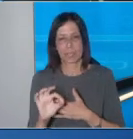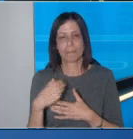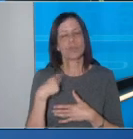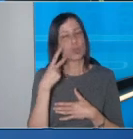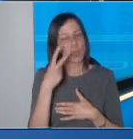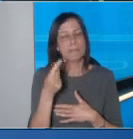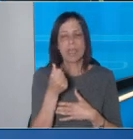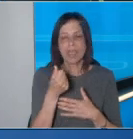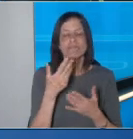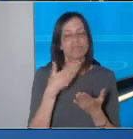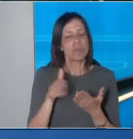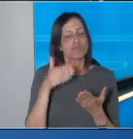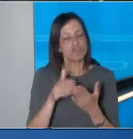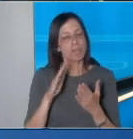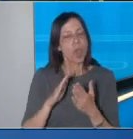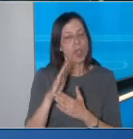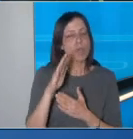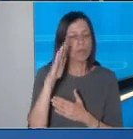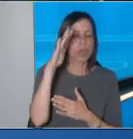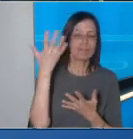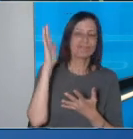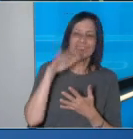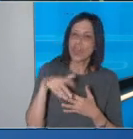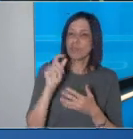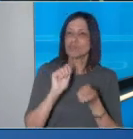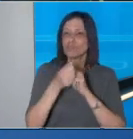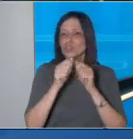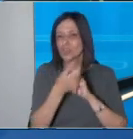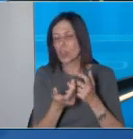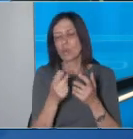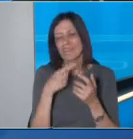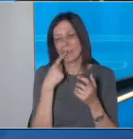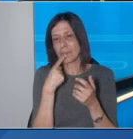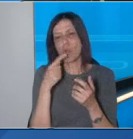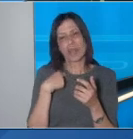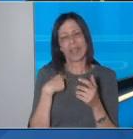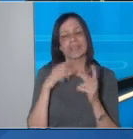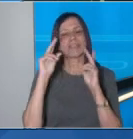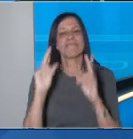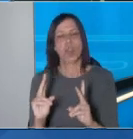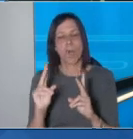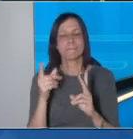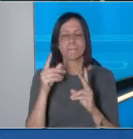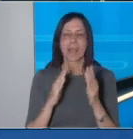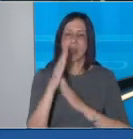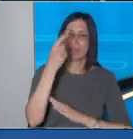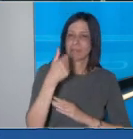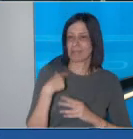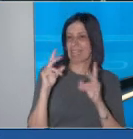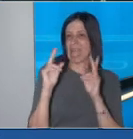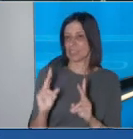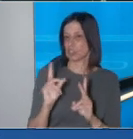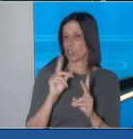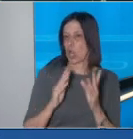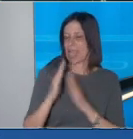רואים שהמחירים רק הולכים ועולים ועולים ועולים, גם כשהם שינו את התקליט ואמרו שאנחנו נבלום את עליית המחירים, זאת אומרת נעצור, שזה